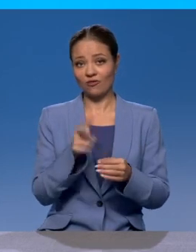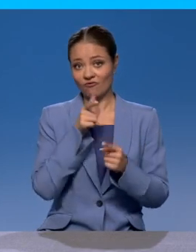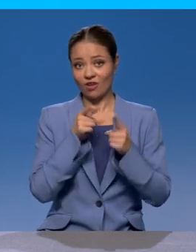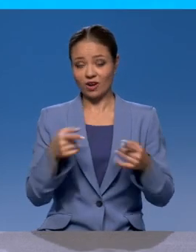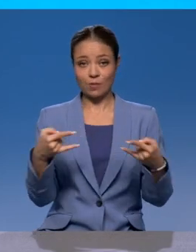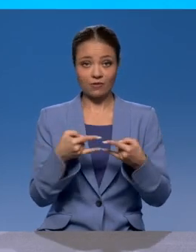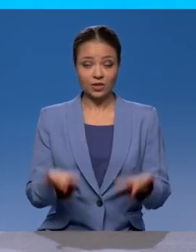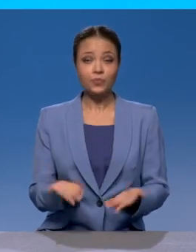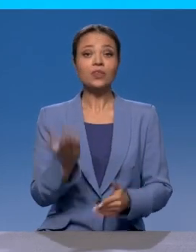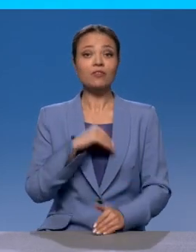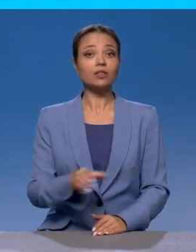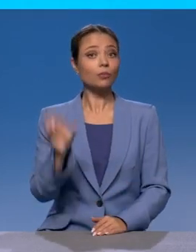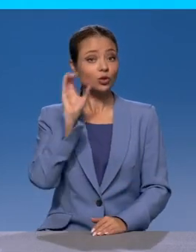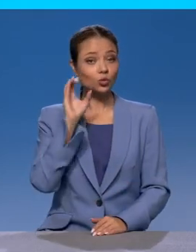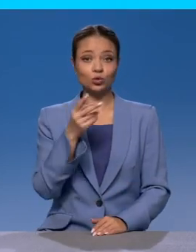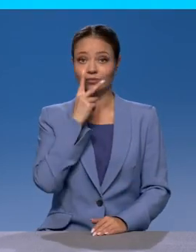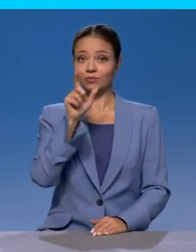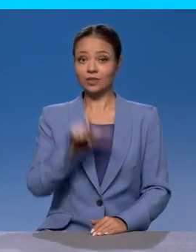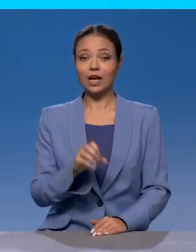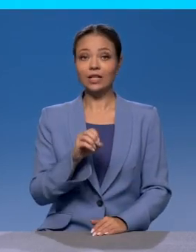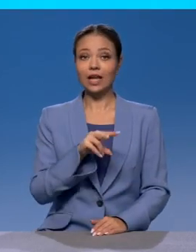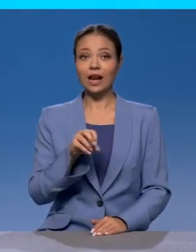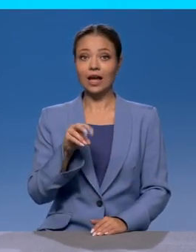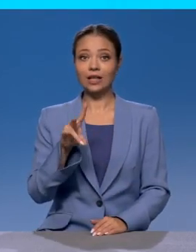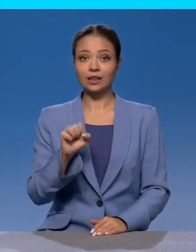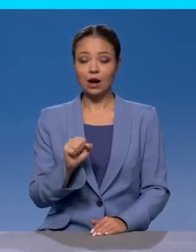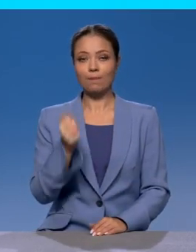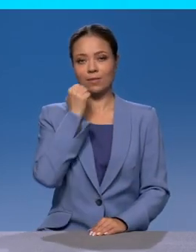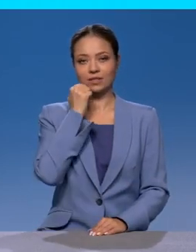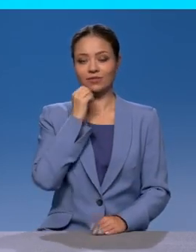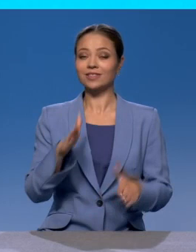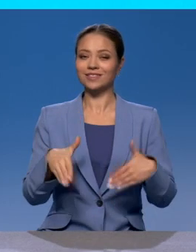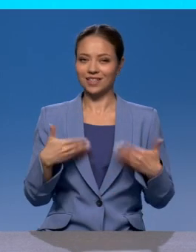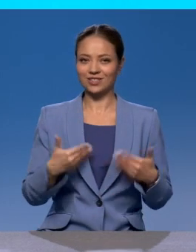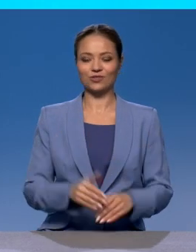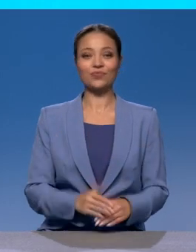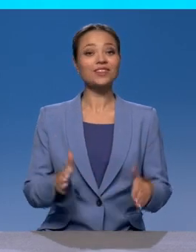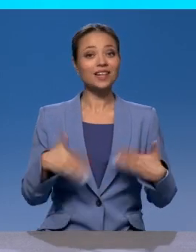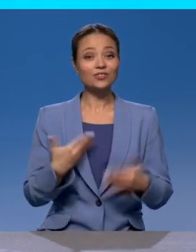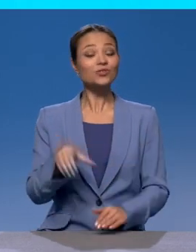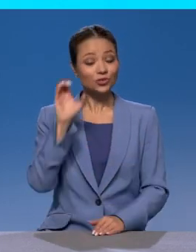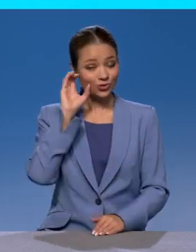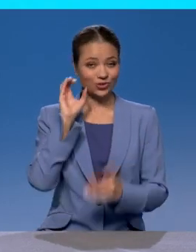Сначала послушаем телезрительницу Елену из Москвы. Здравствуйте. Здравствуйте. Да, слушаем